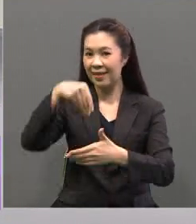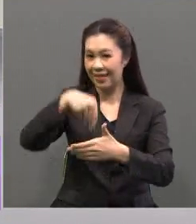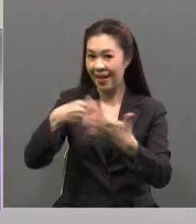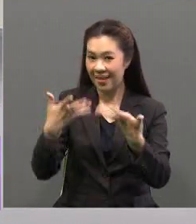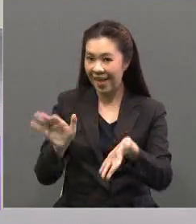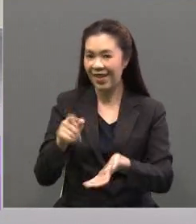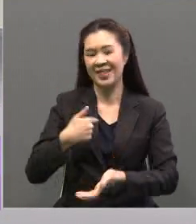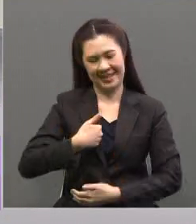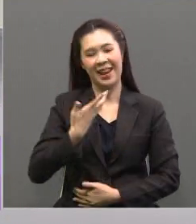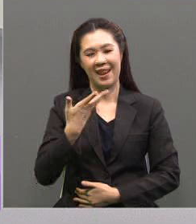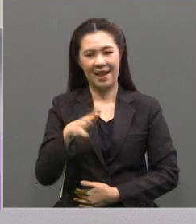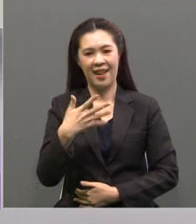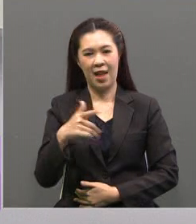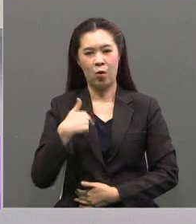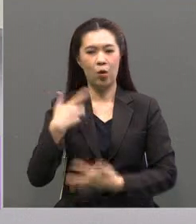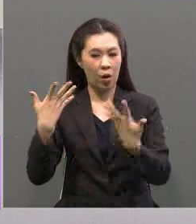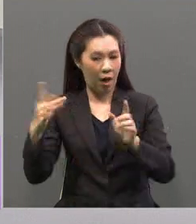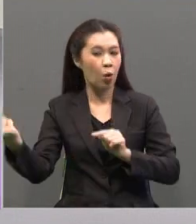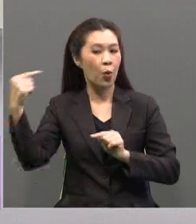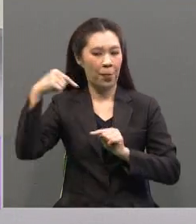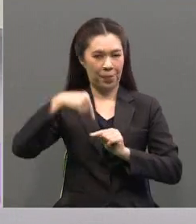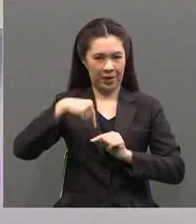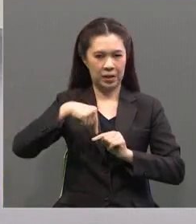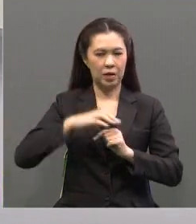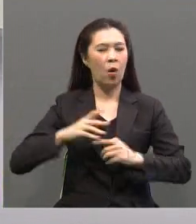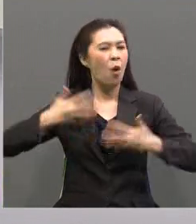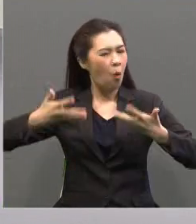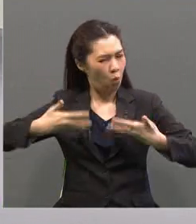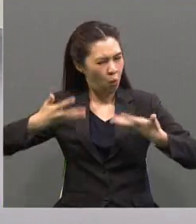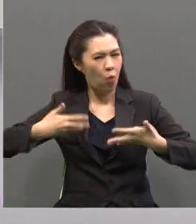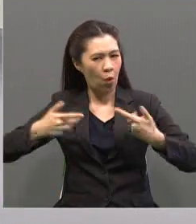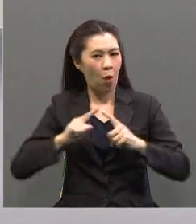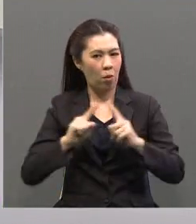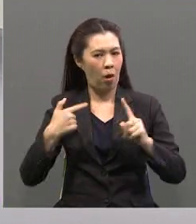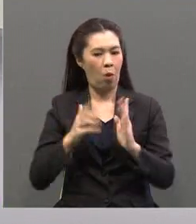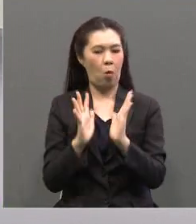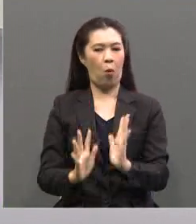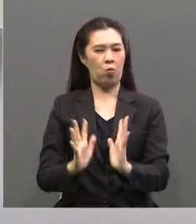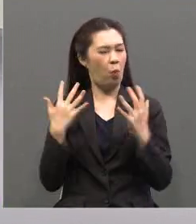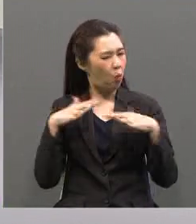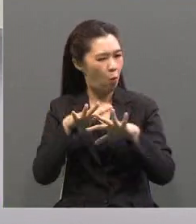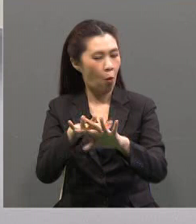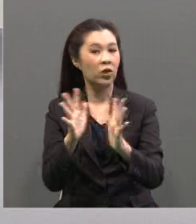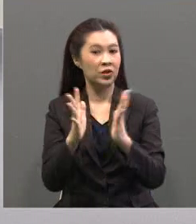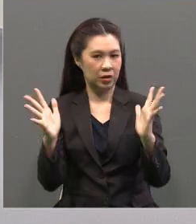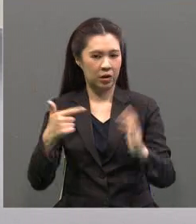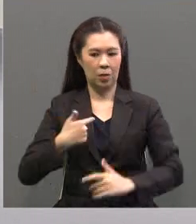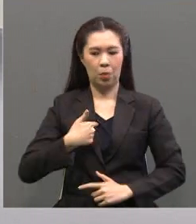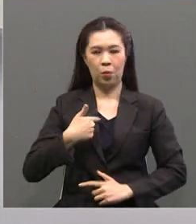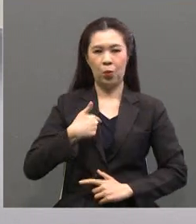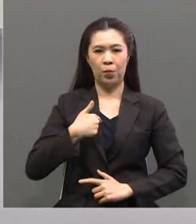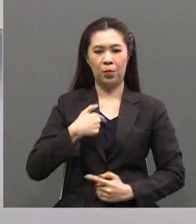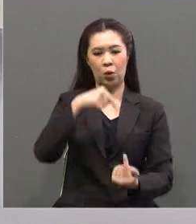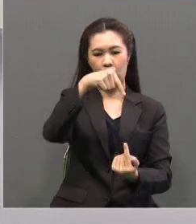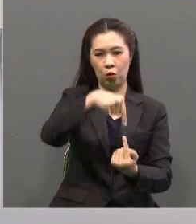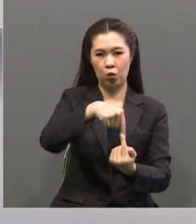ไปมาเรียบร้อยแล้วก่อนที่จะเข้ามาที่สถานีปรากฏว่าถึงอากาศจะร้อนนะแต่ว่าคนเยอะมากอย่างผมเนี่ยไปเป็นเขตเลือกตั้งที่ 6 2